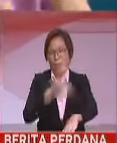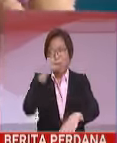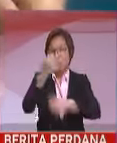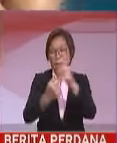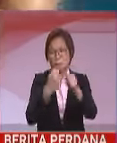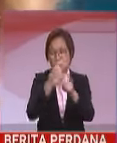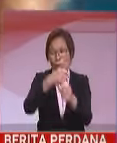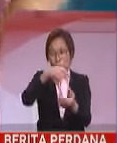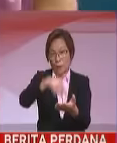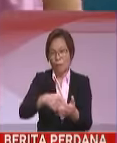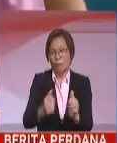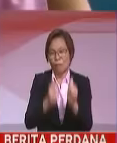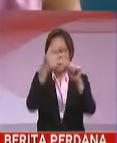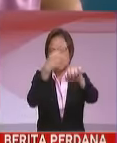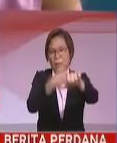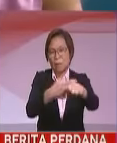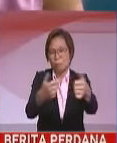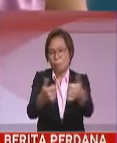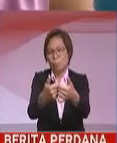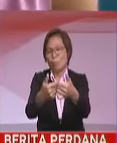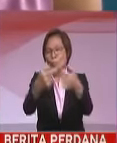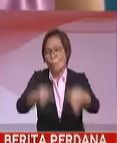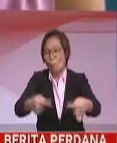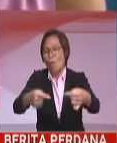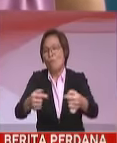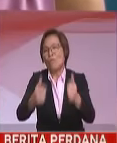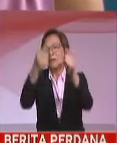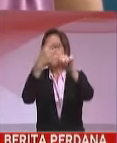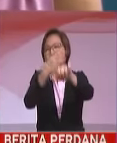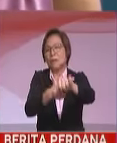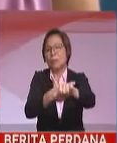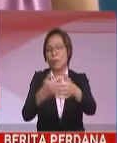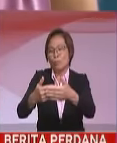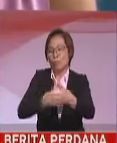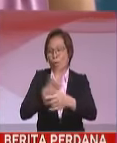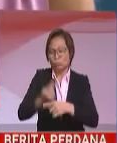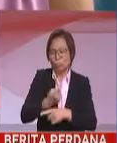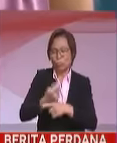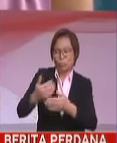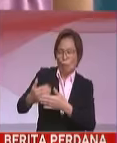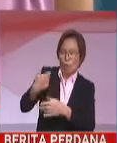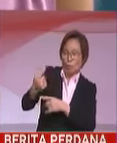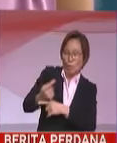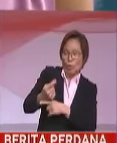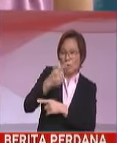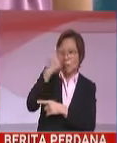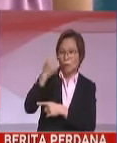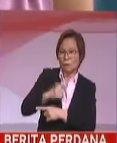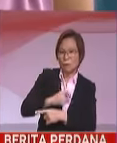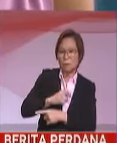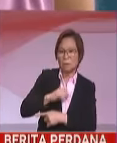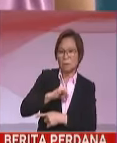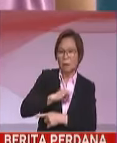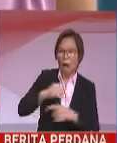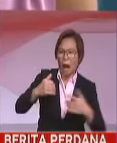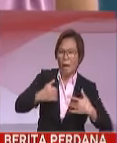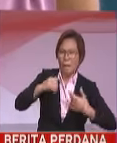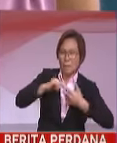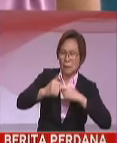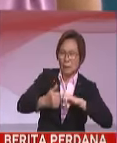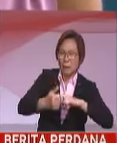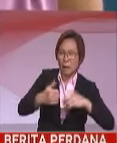kita kali pertama buat competition dive ni semua. Sebelum ni training sebab Yiwei ada sikit